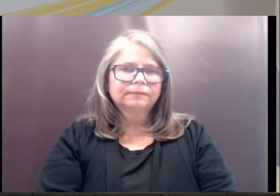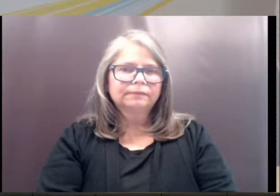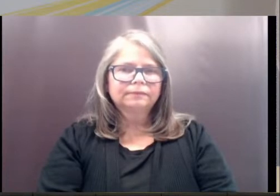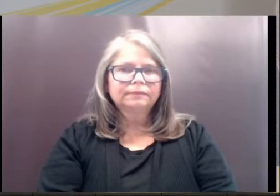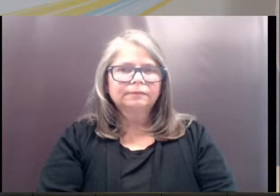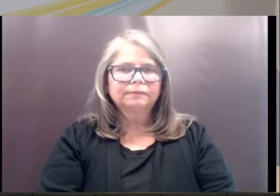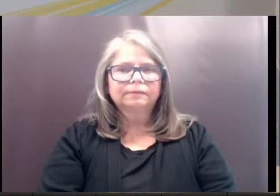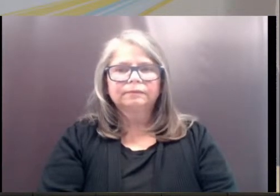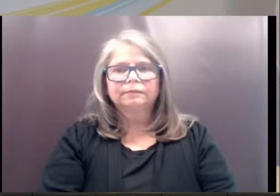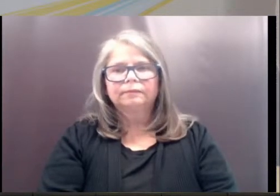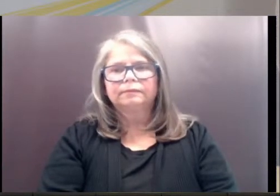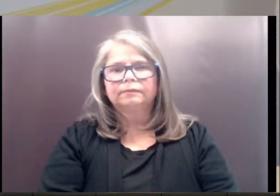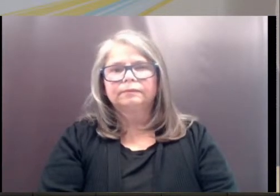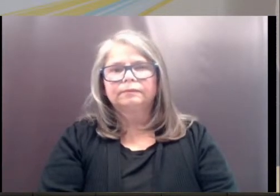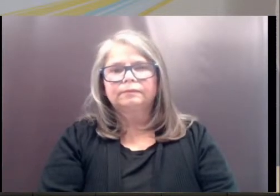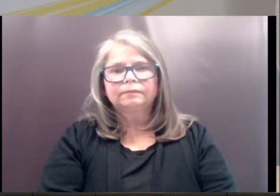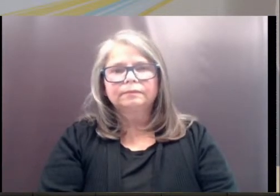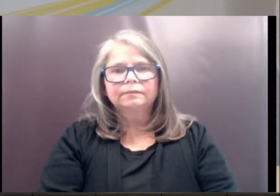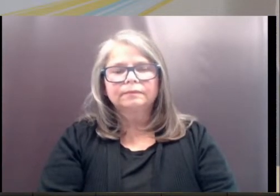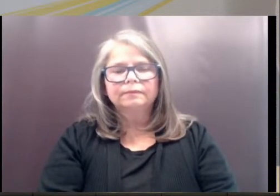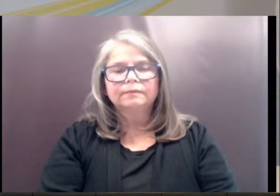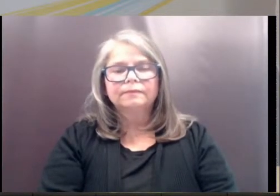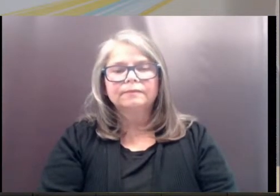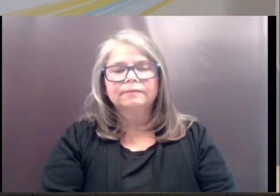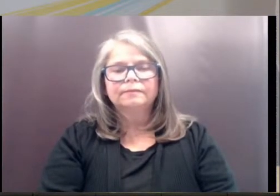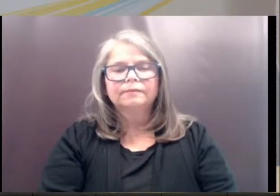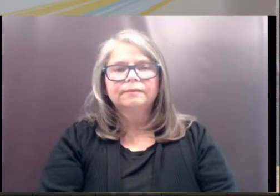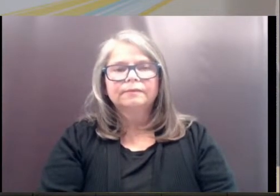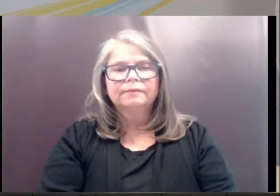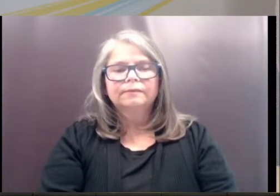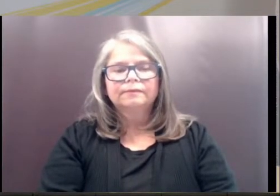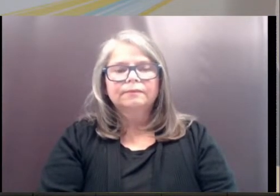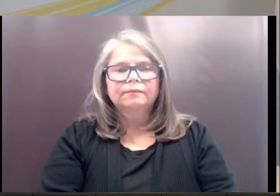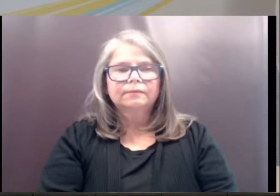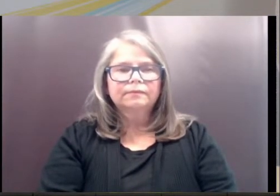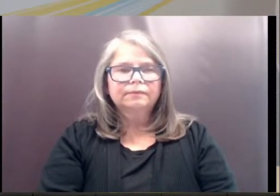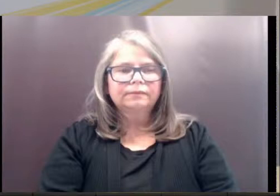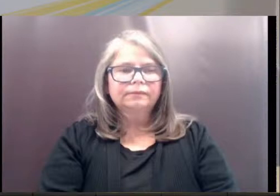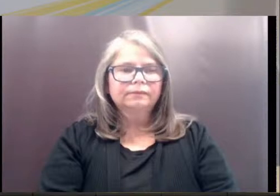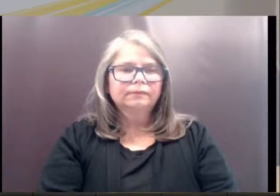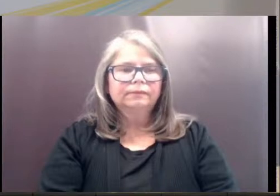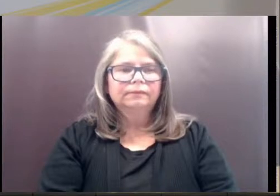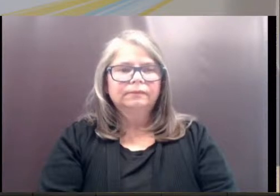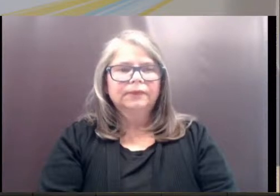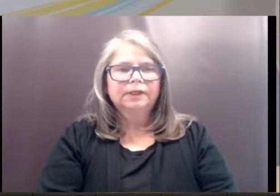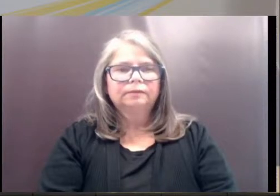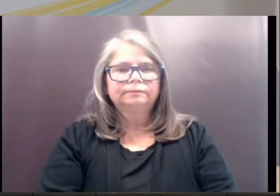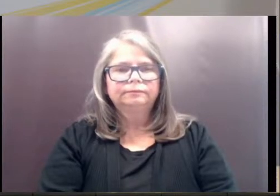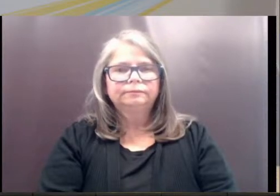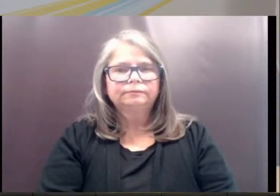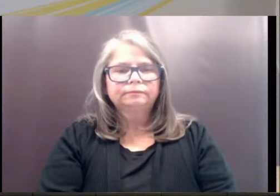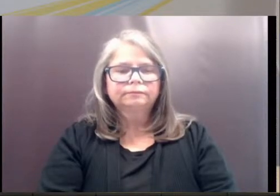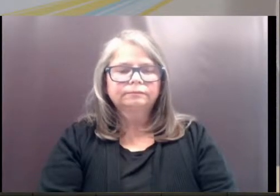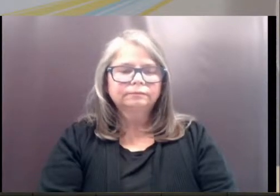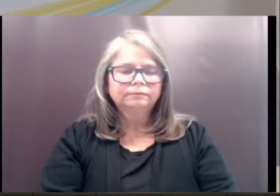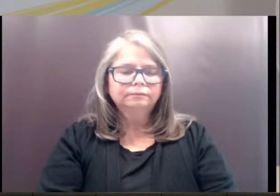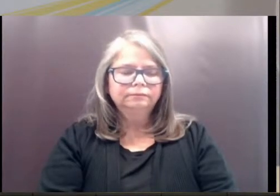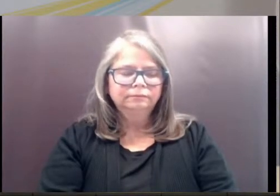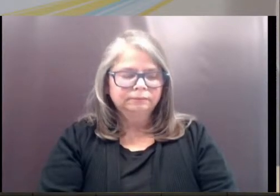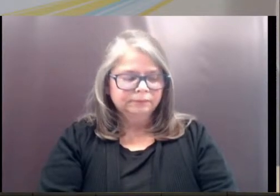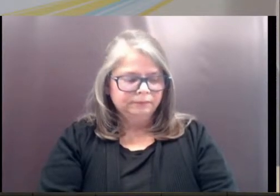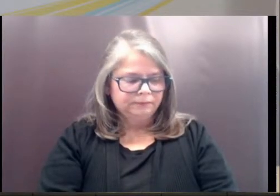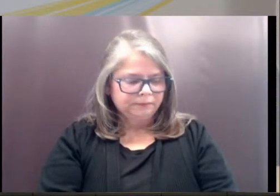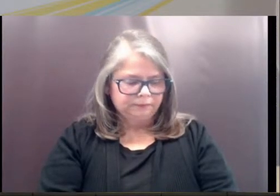la chance de diminuer, d'avoir le vaccin dans tous ces groupes et aussi les groupes qui sont